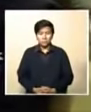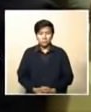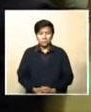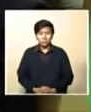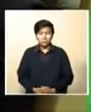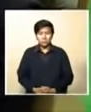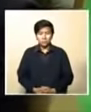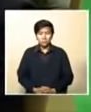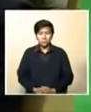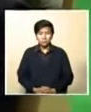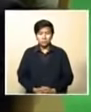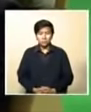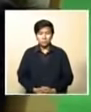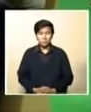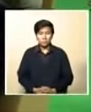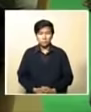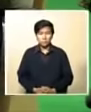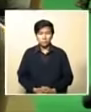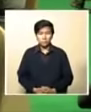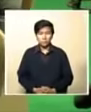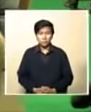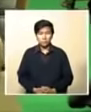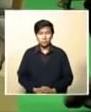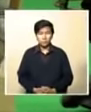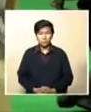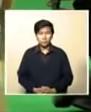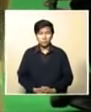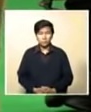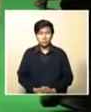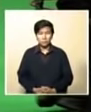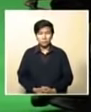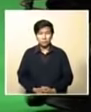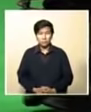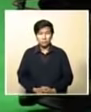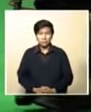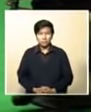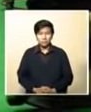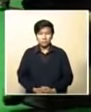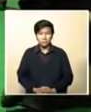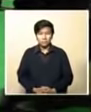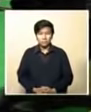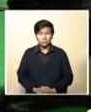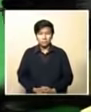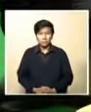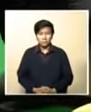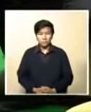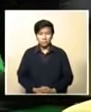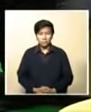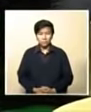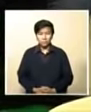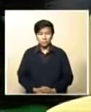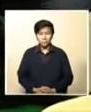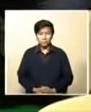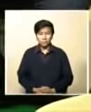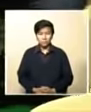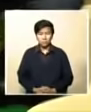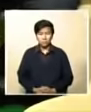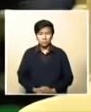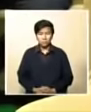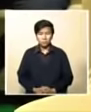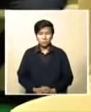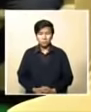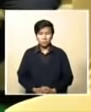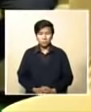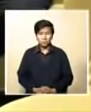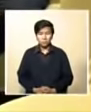ไรคำถามเกี่ยวกับเรื่องสวมกระโจมเดี๋ยวท่านโฆษกตอบก็แล้วกันส่วนเรื่องต่างประเทศเนี่ยครับขอเพิ่มเติมท่านปลัดมหาดไทยนะครับ